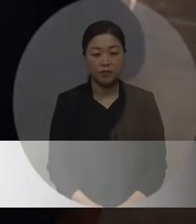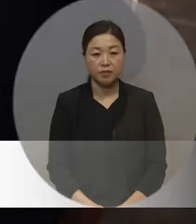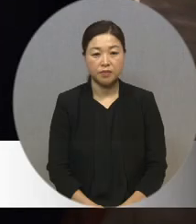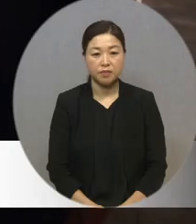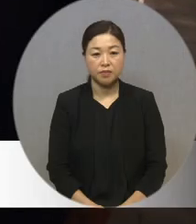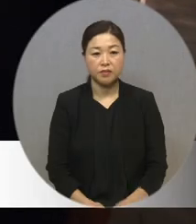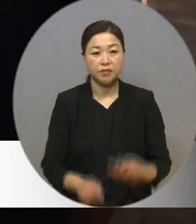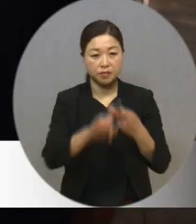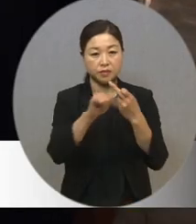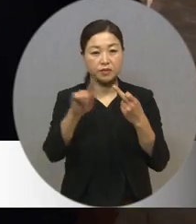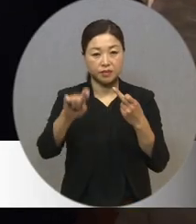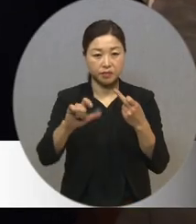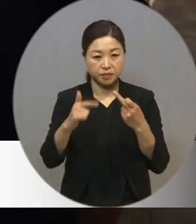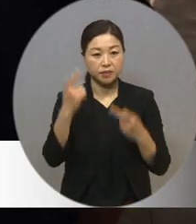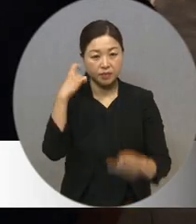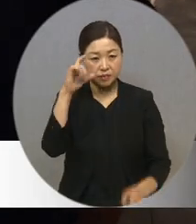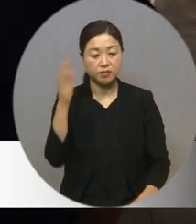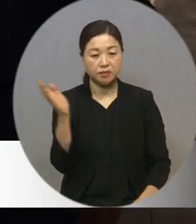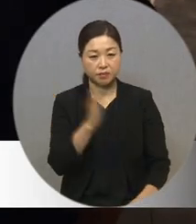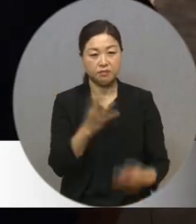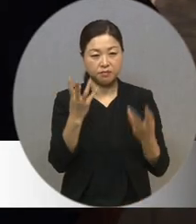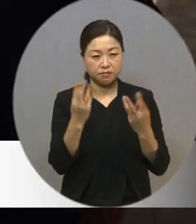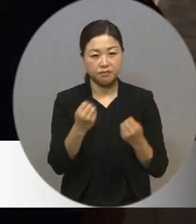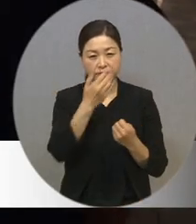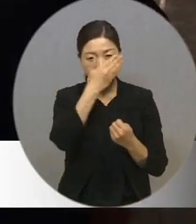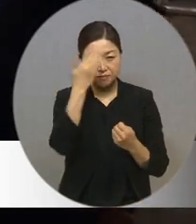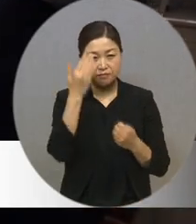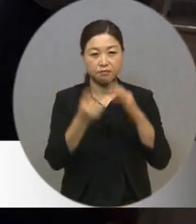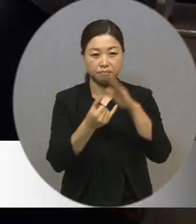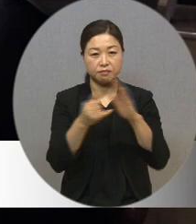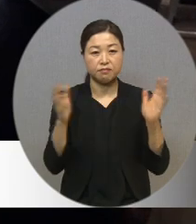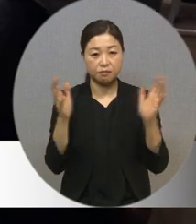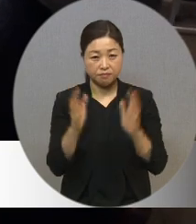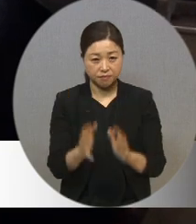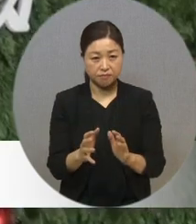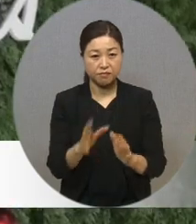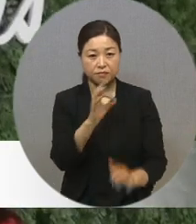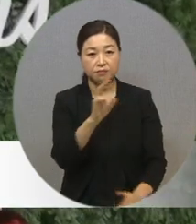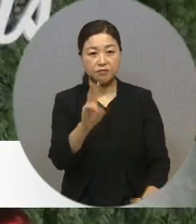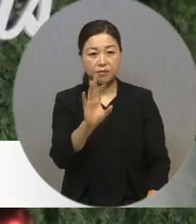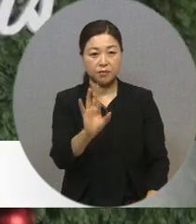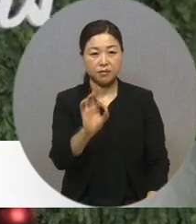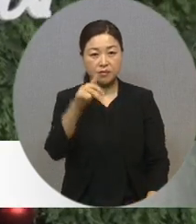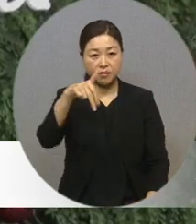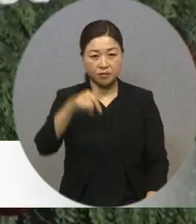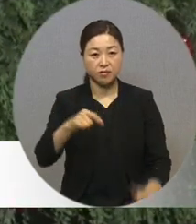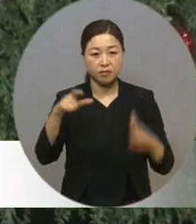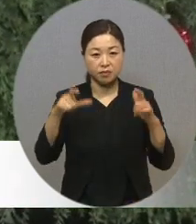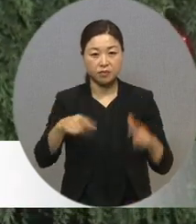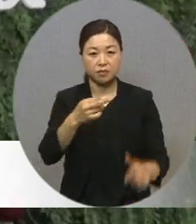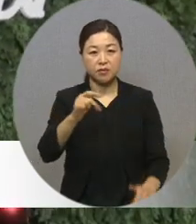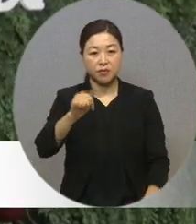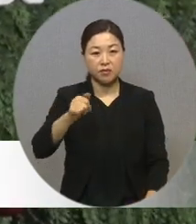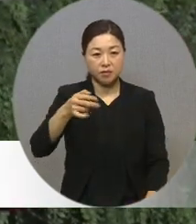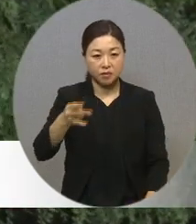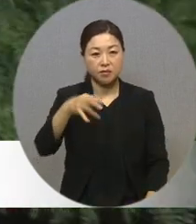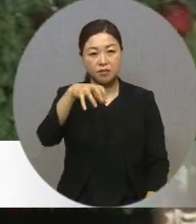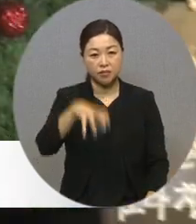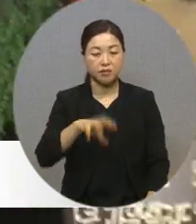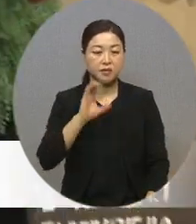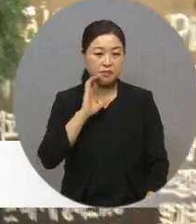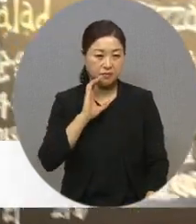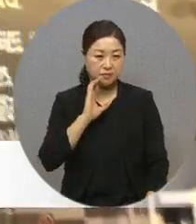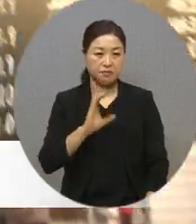지난 16일 이른 아침부터 많은 청소년들이 모여있는 이곳은 양주시 덕계동에 위치한 작은 카페입니다.